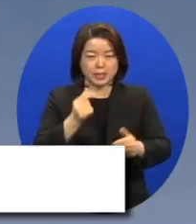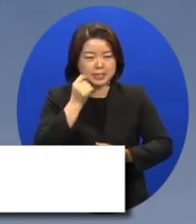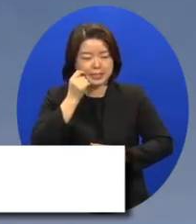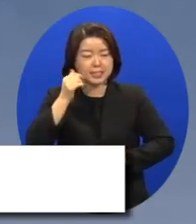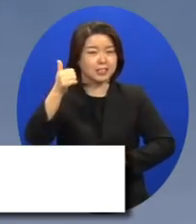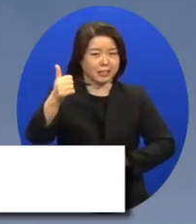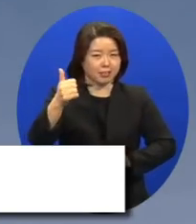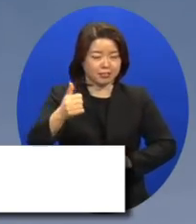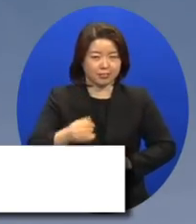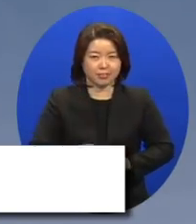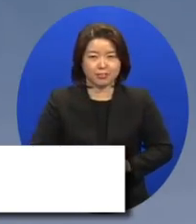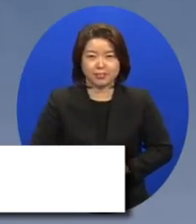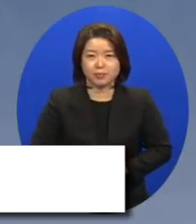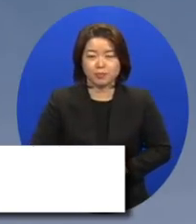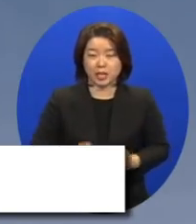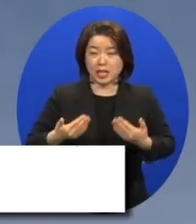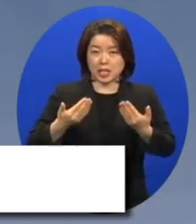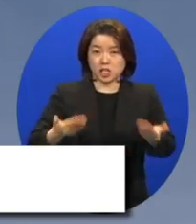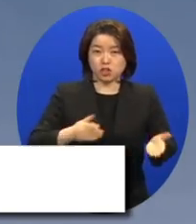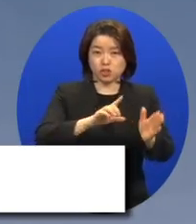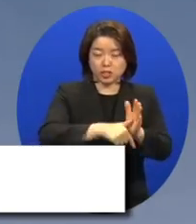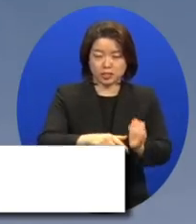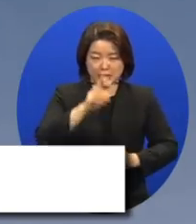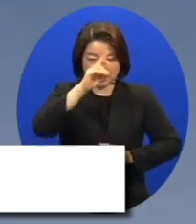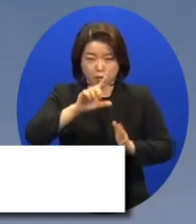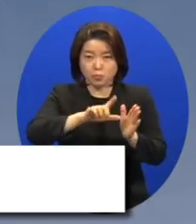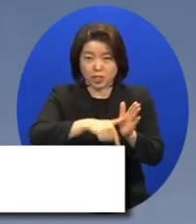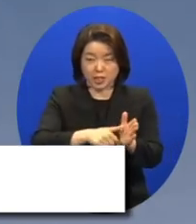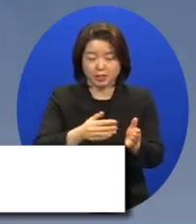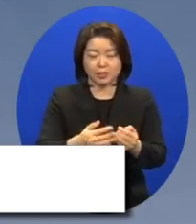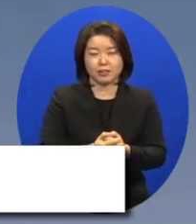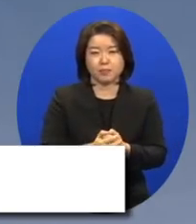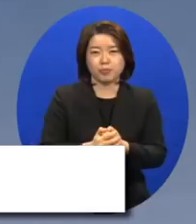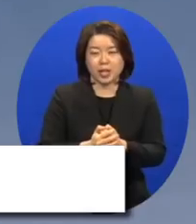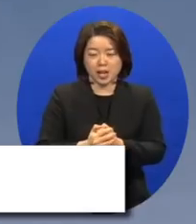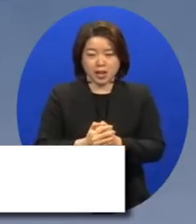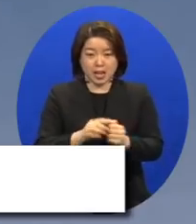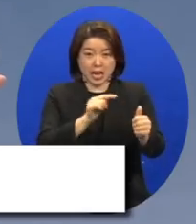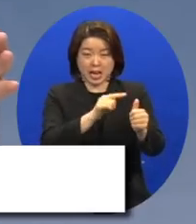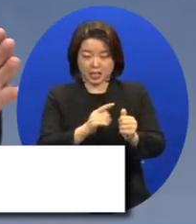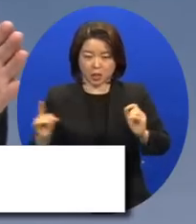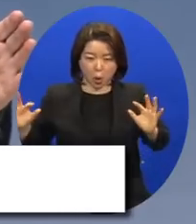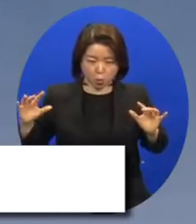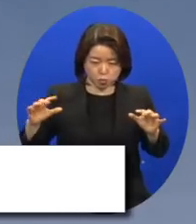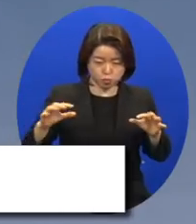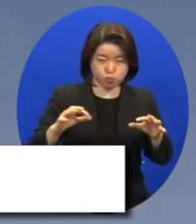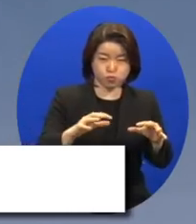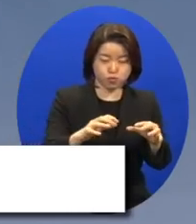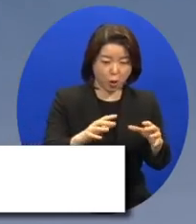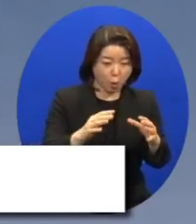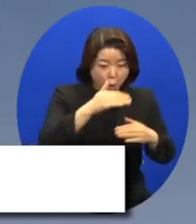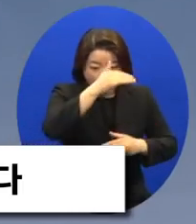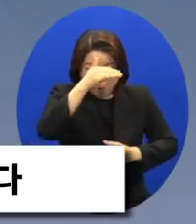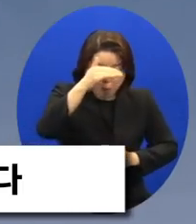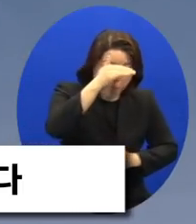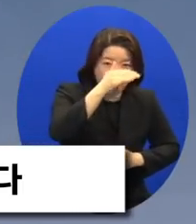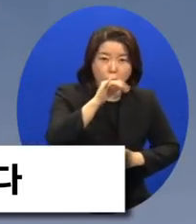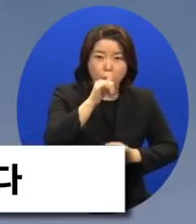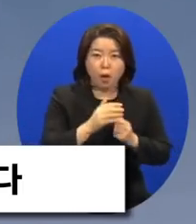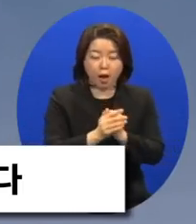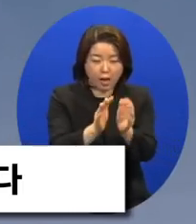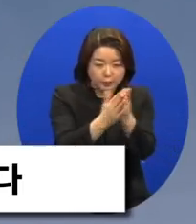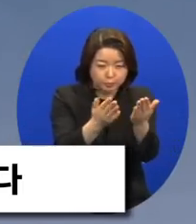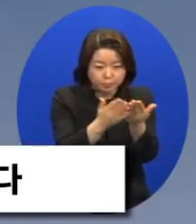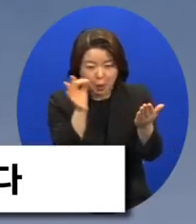일이었어요 쉬는 시간 점심시간 테 다들 그 아이의 옆에 몰려들어서 그걸